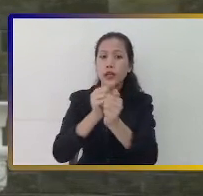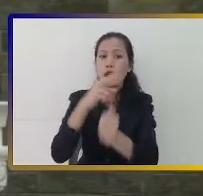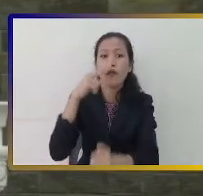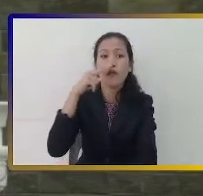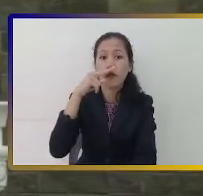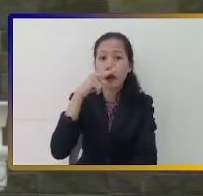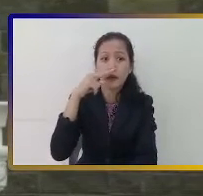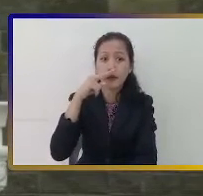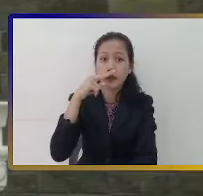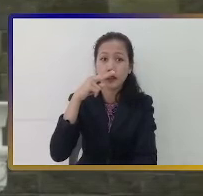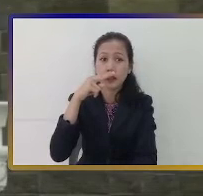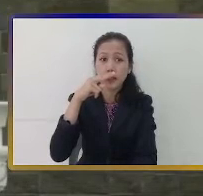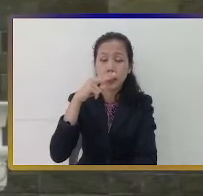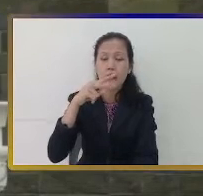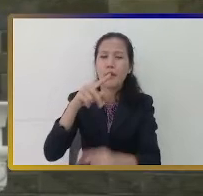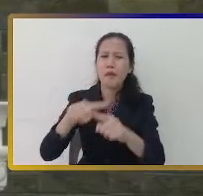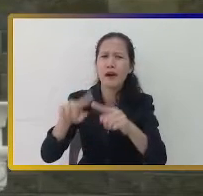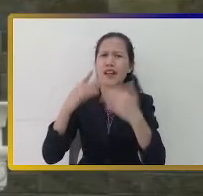hospital ngayon.